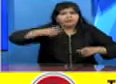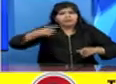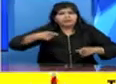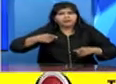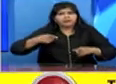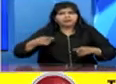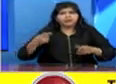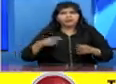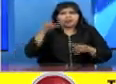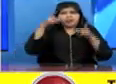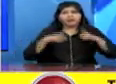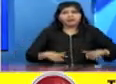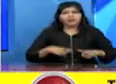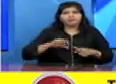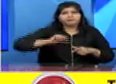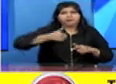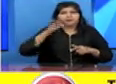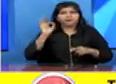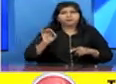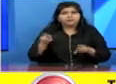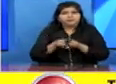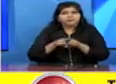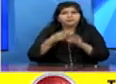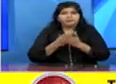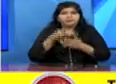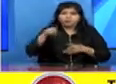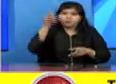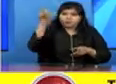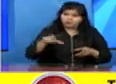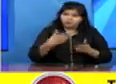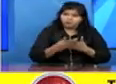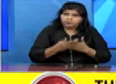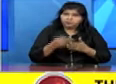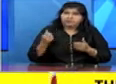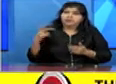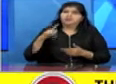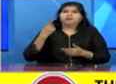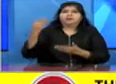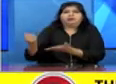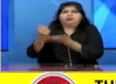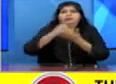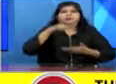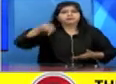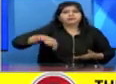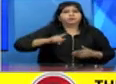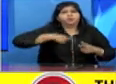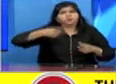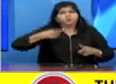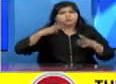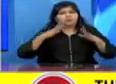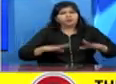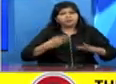लाइफ हीरोज हैं। ये बात सही भी है। ये वो लोग हैं जिनकी वजह से हमारी रोजमर्रा की